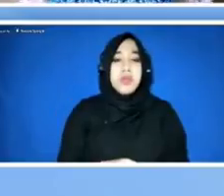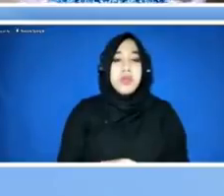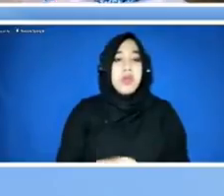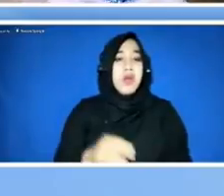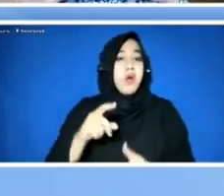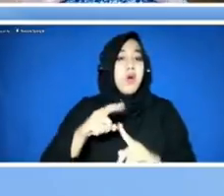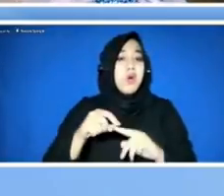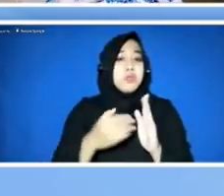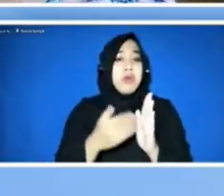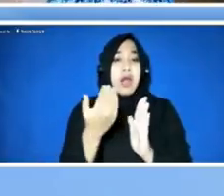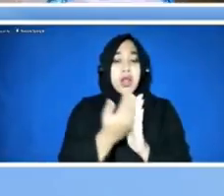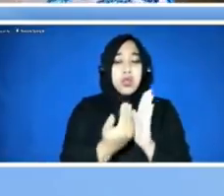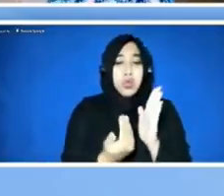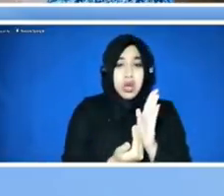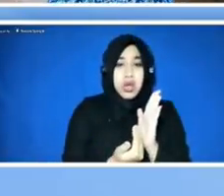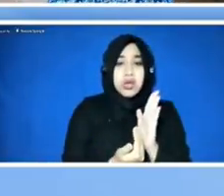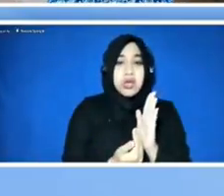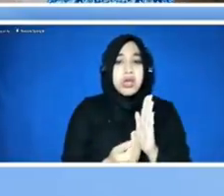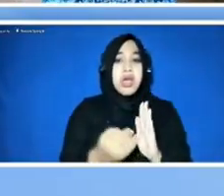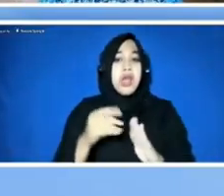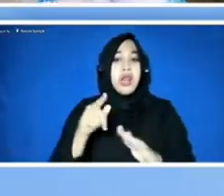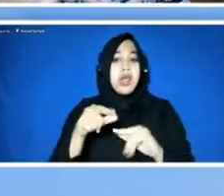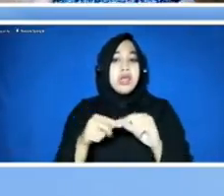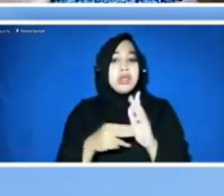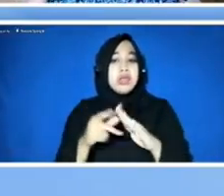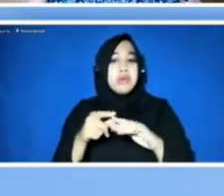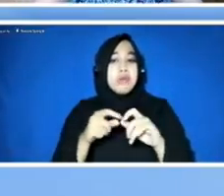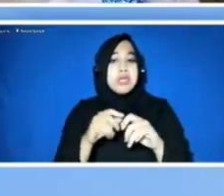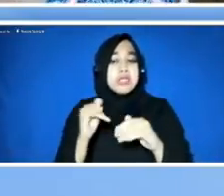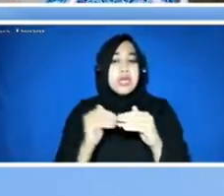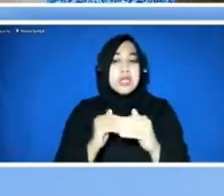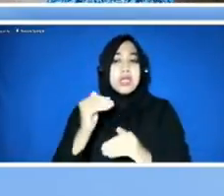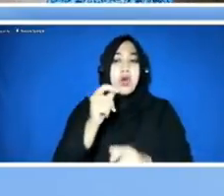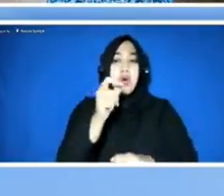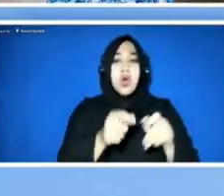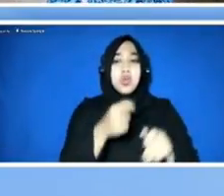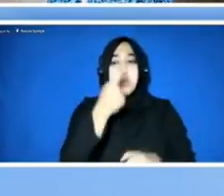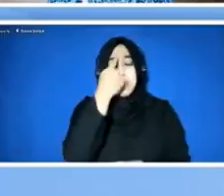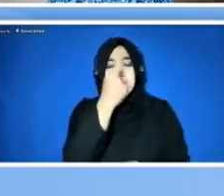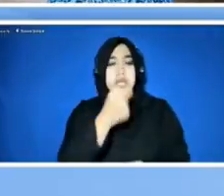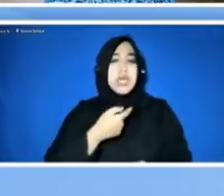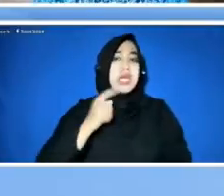itu memiliki tingkat legitimasi yang tinggi, orang tersebut percaya dengan